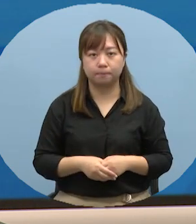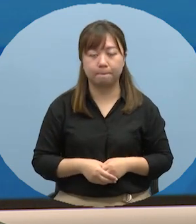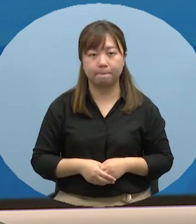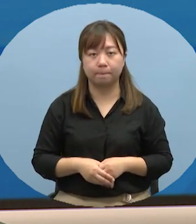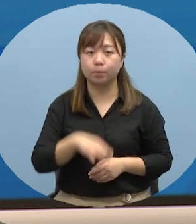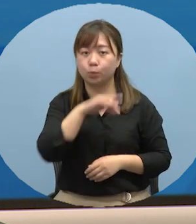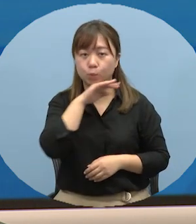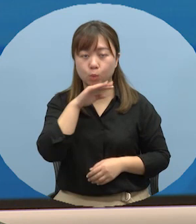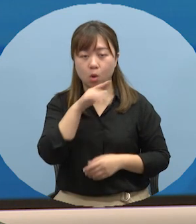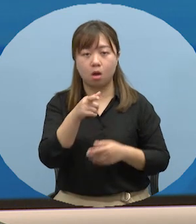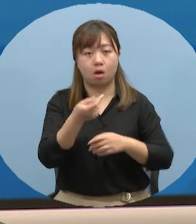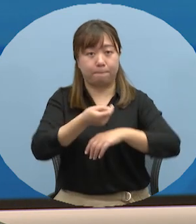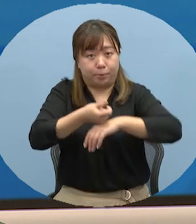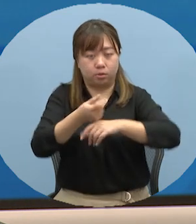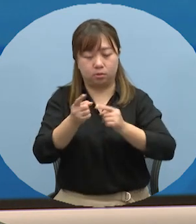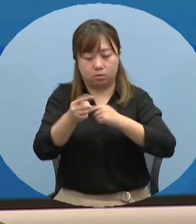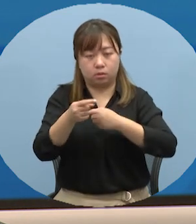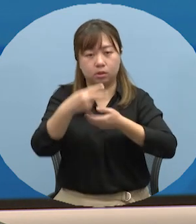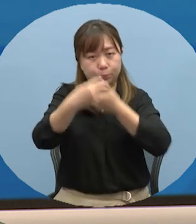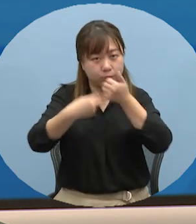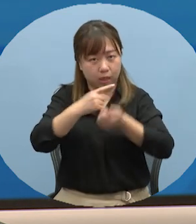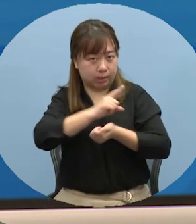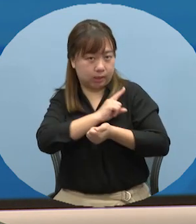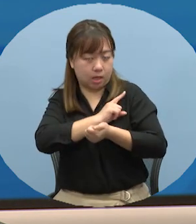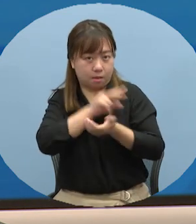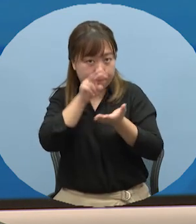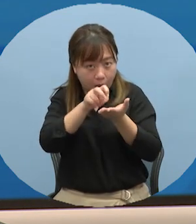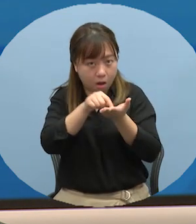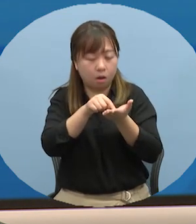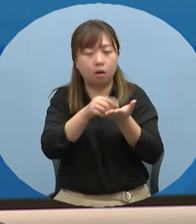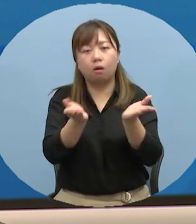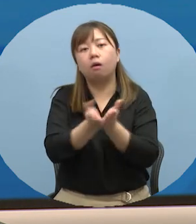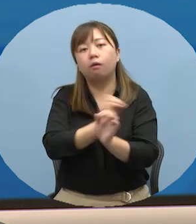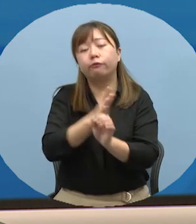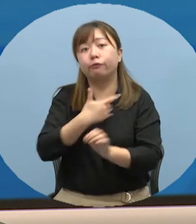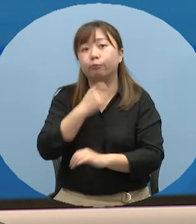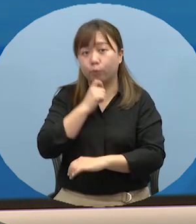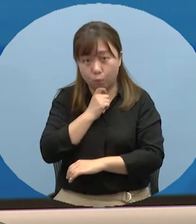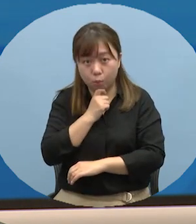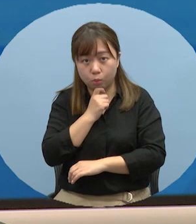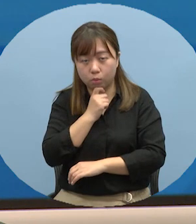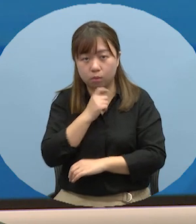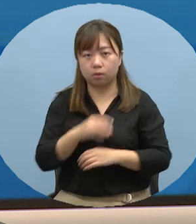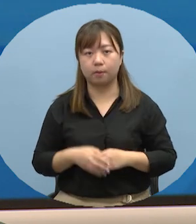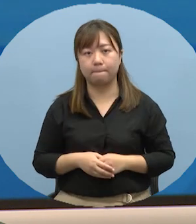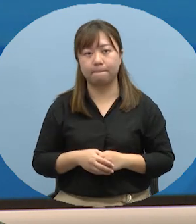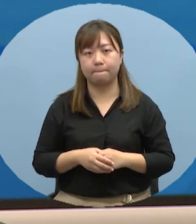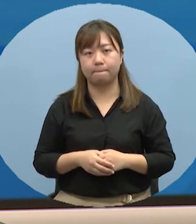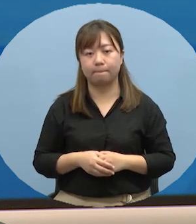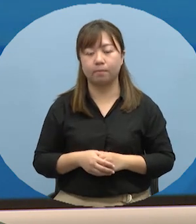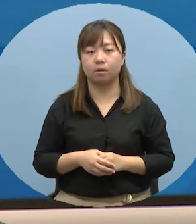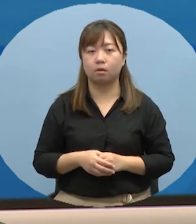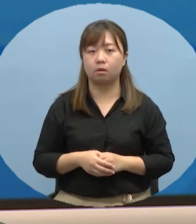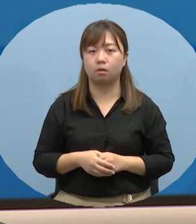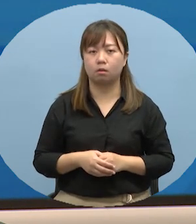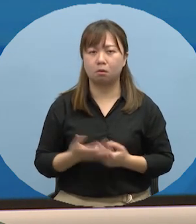快速抗原試劑顯示陽性結果嘅市民咧，如果係冇感染嘅病徵